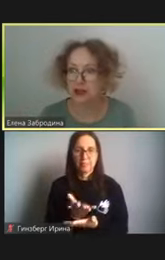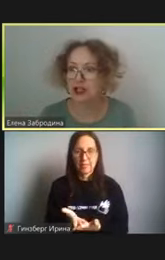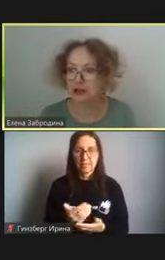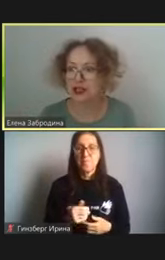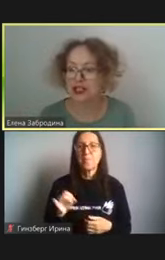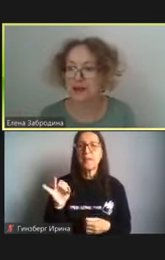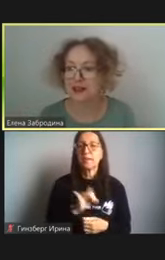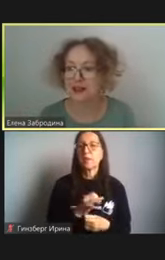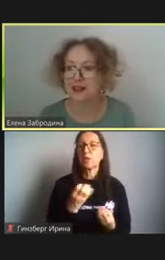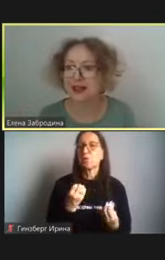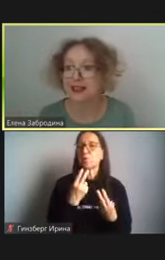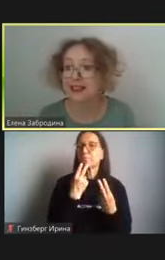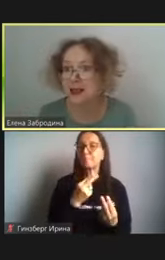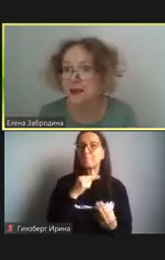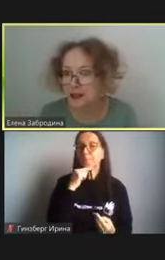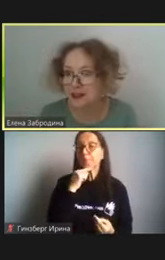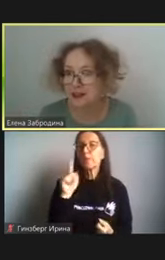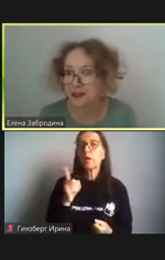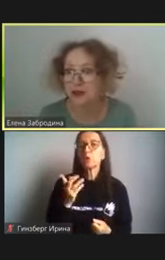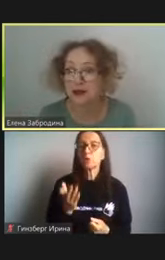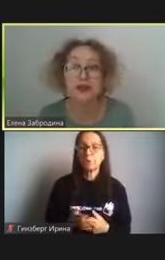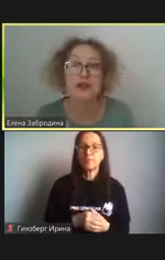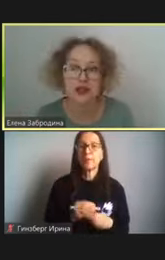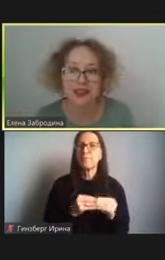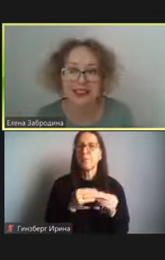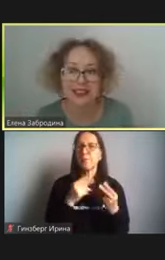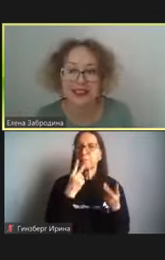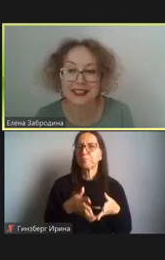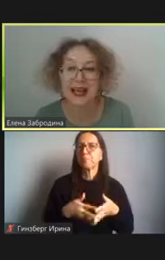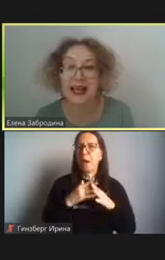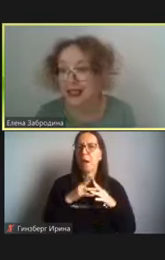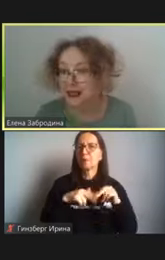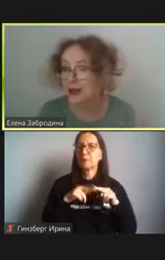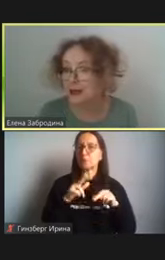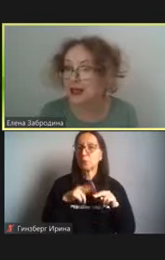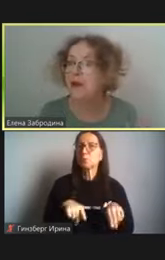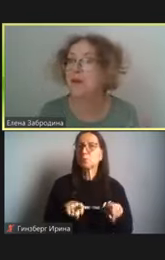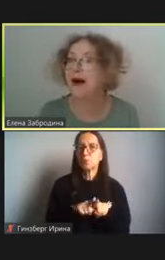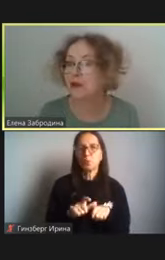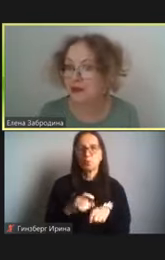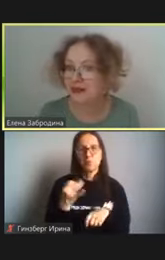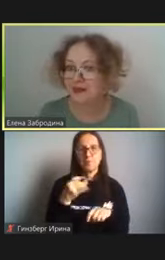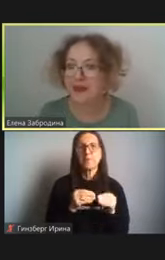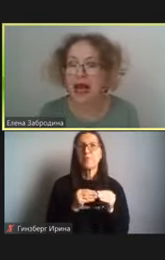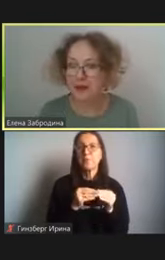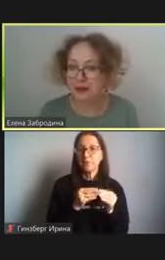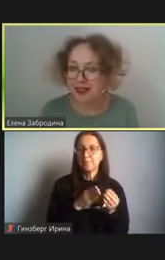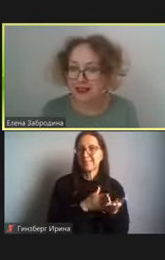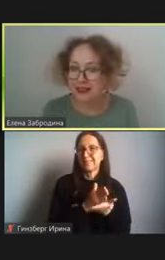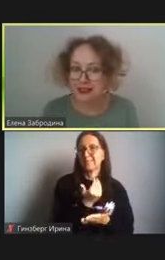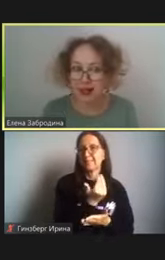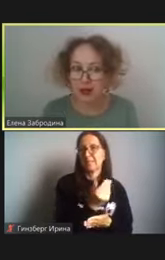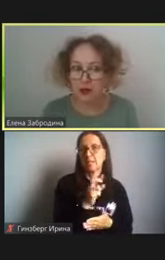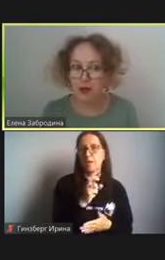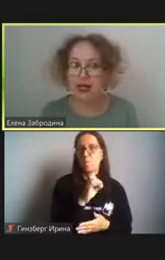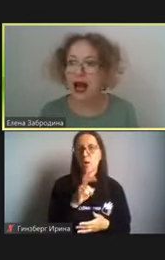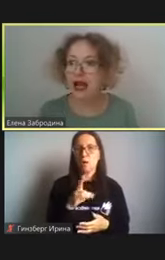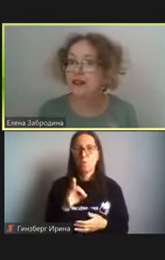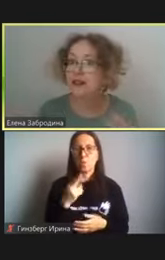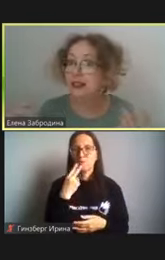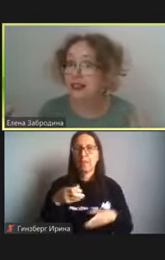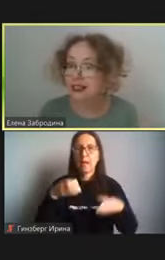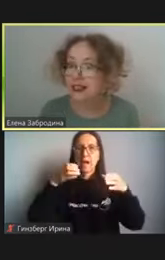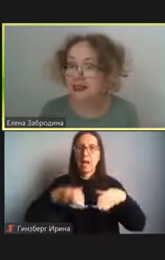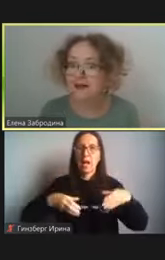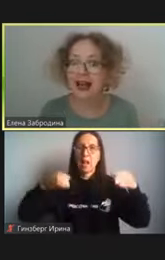мы еще на что должны обратить внимание? На саму архитектуру, это тоже интересно. Это пример барокко. Посмотрите на эти колонны,